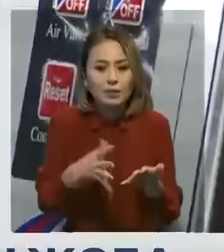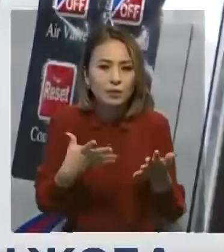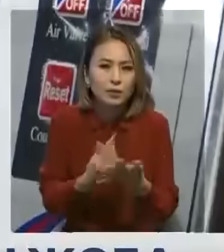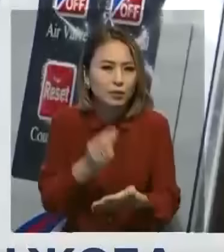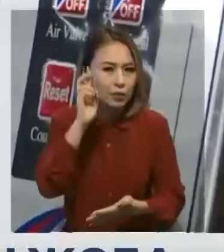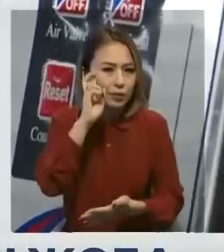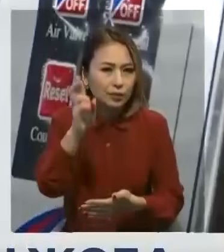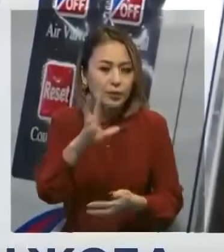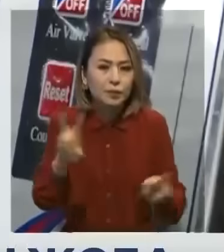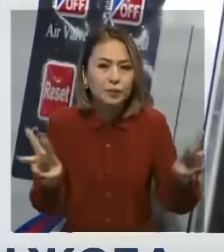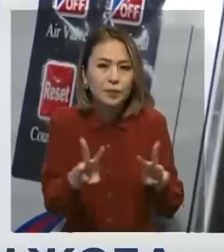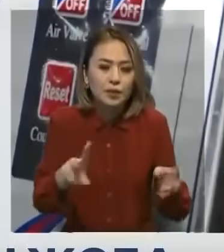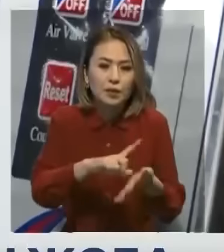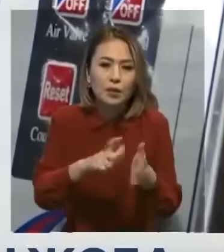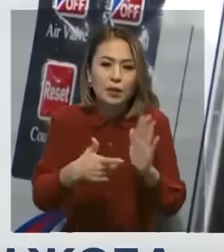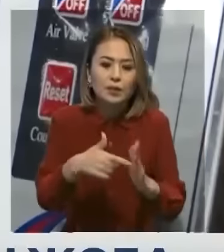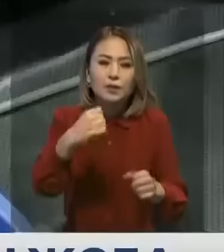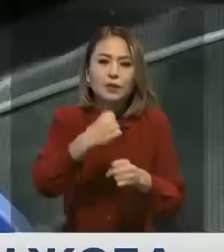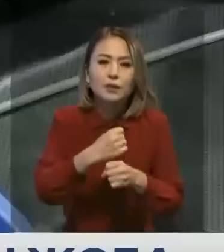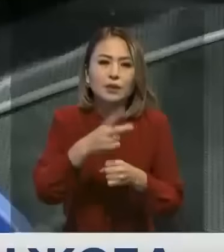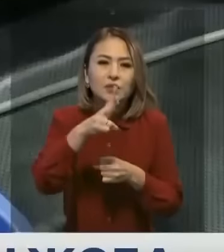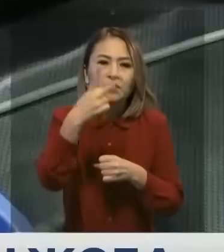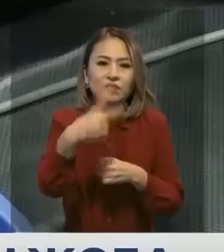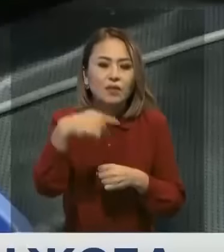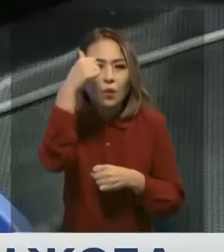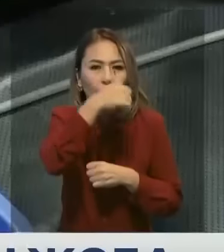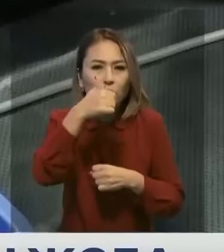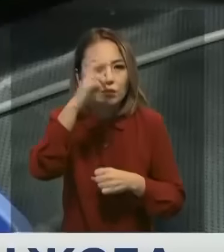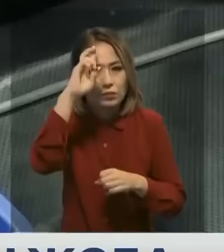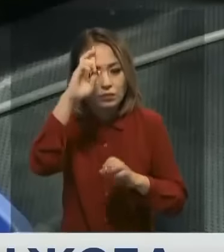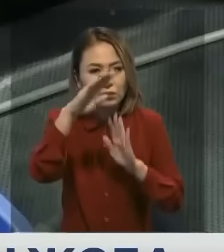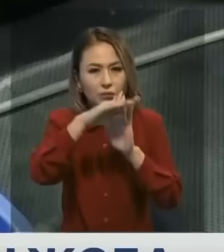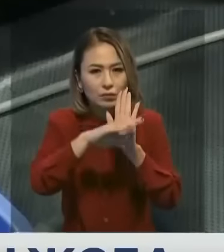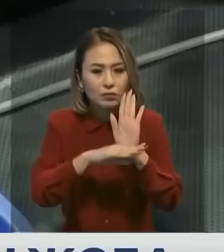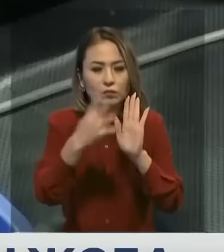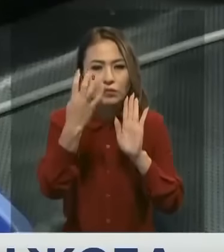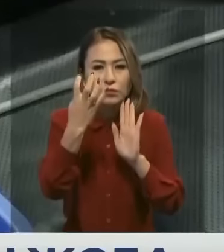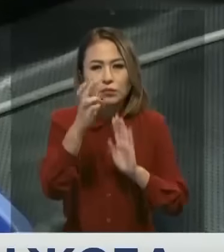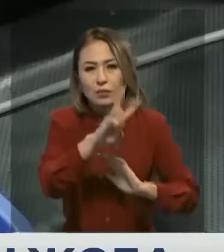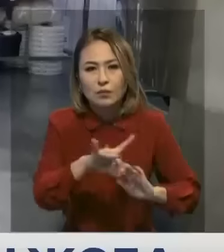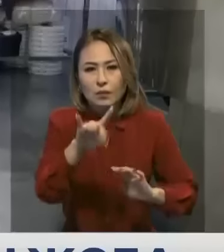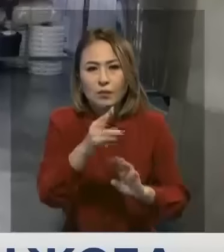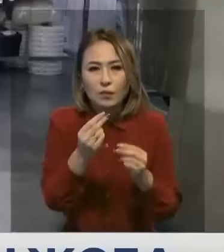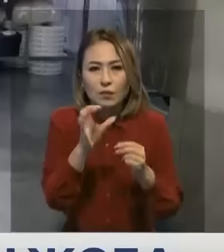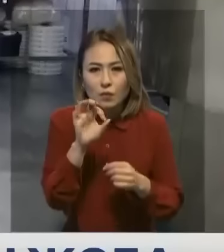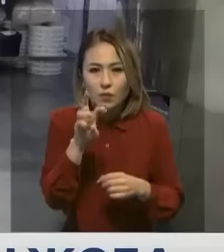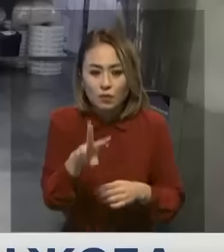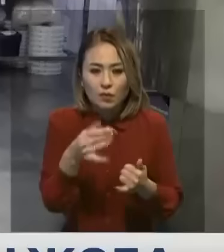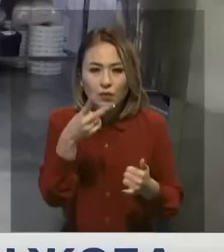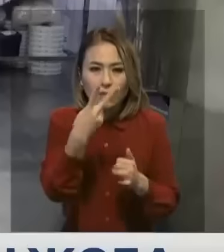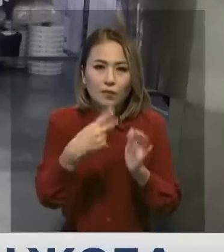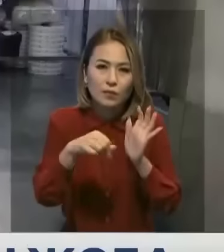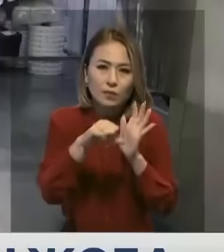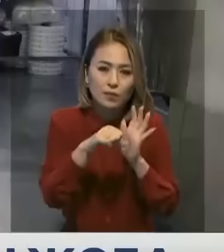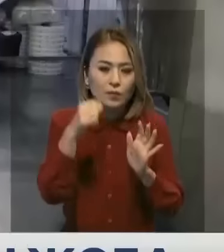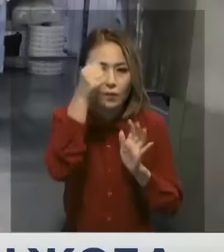қампайту. Министрлік кабинетінің болжамынша 2022 жылы мемлекет қоржыны 400 миллиард сомға жетсе, 2026 жылы